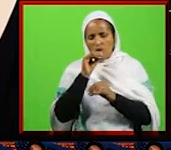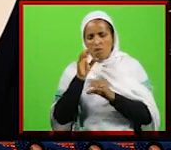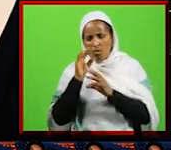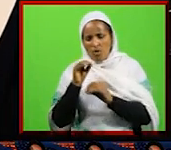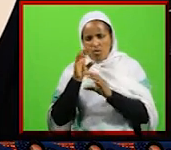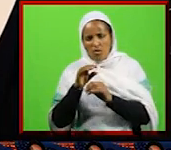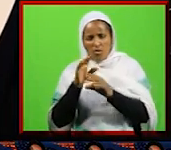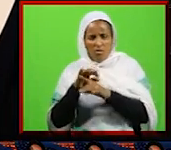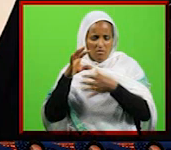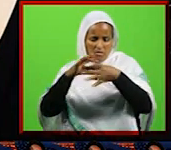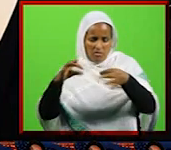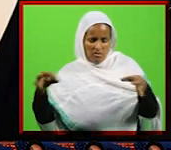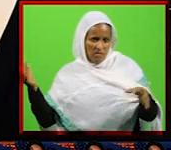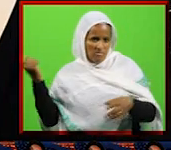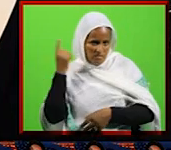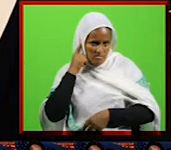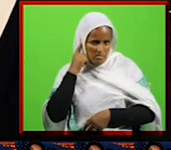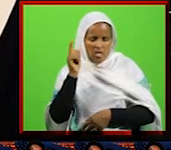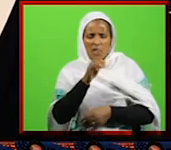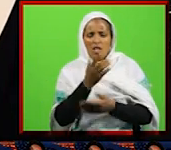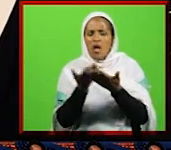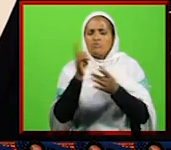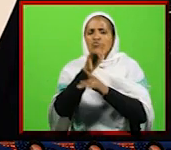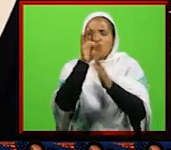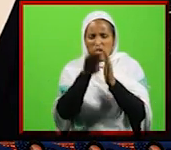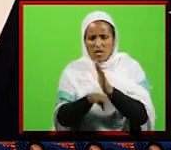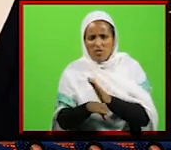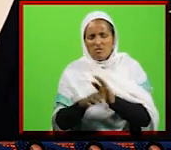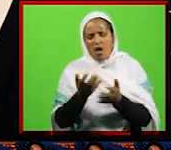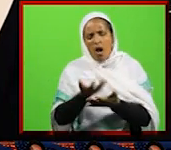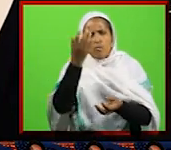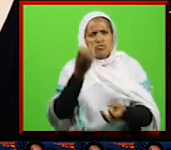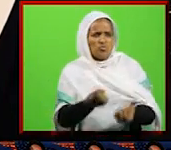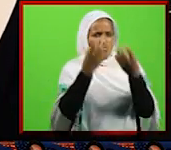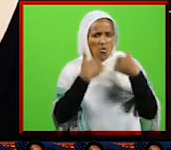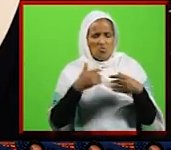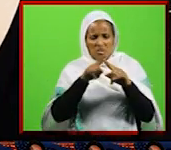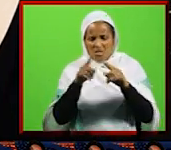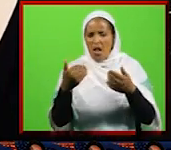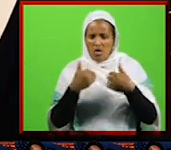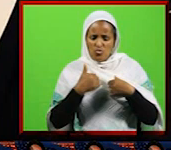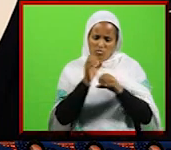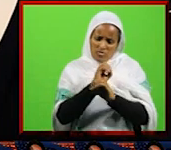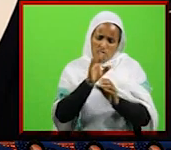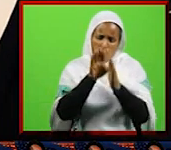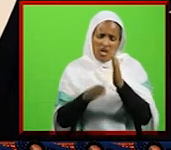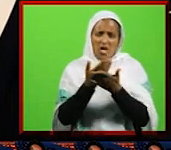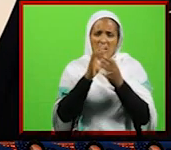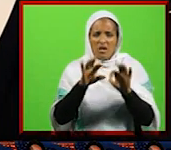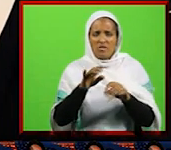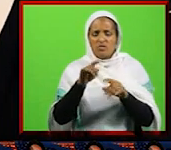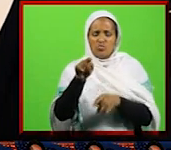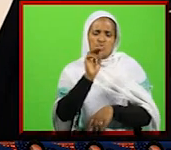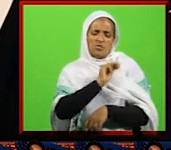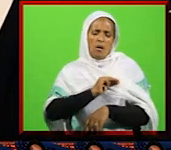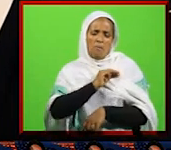እያለች ወሬ ለመተንተን ጀመረ። ታዲያ ምን ጎደለ ስትላት አይ ሀብቱ ሞልቷችኋል፣ ነገሩ አላችሁ፣ ምንም የጎደለባችሁ የለም፣